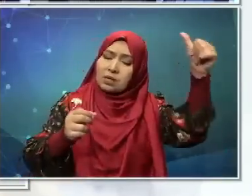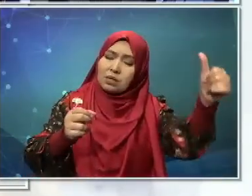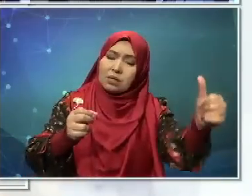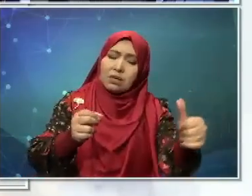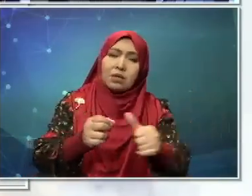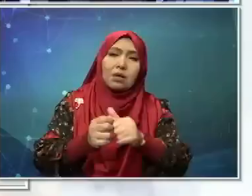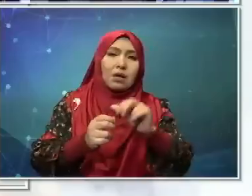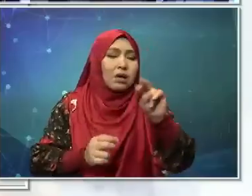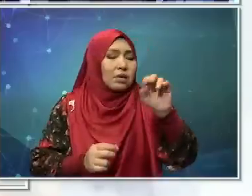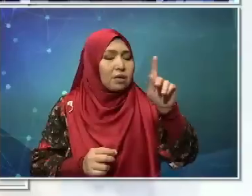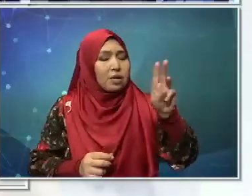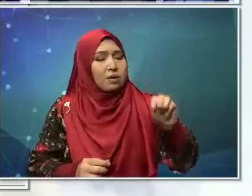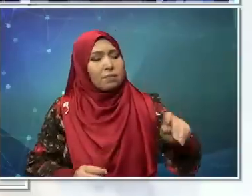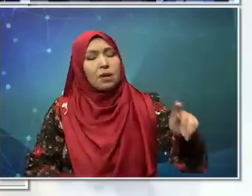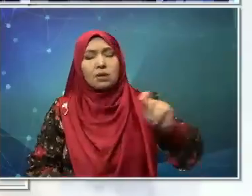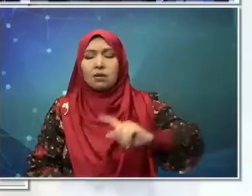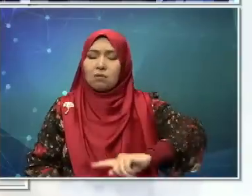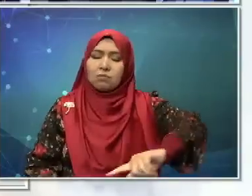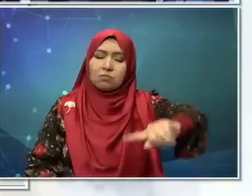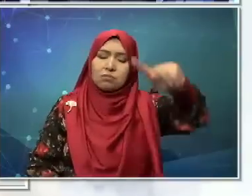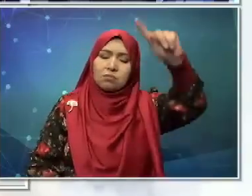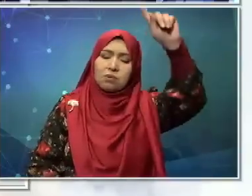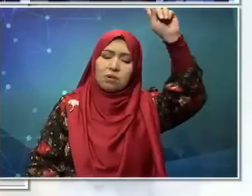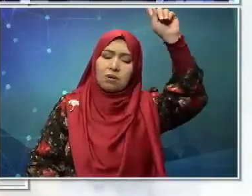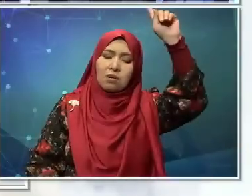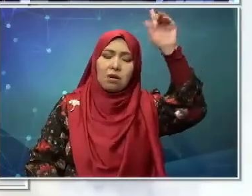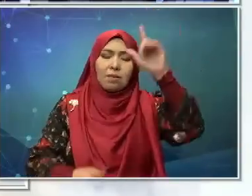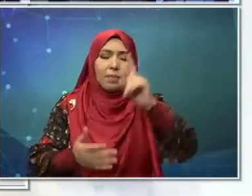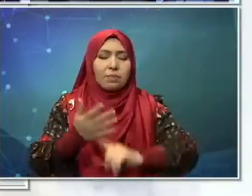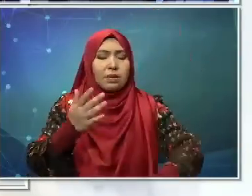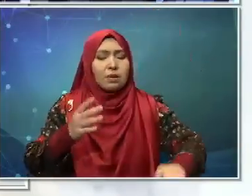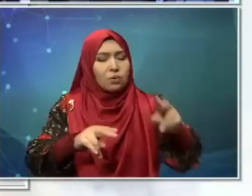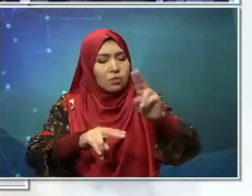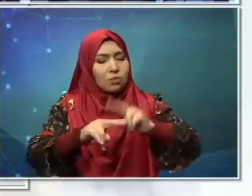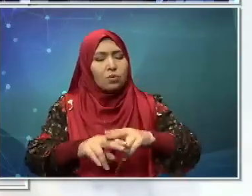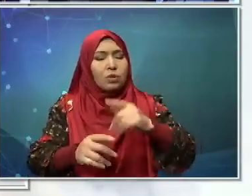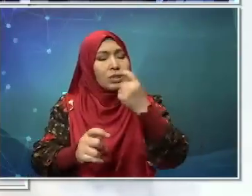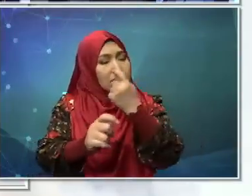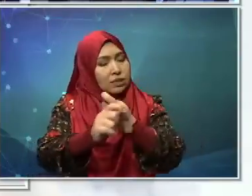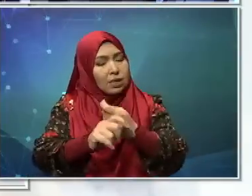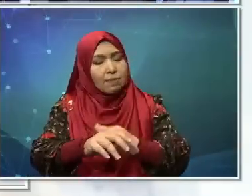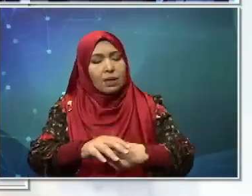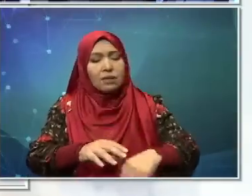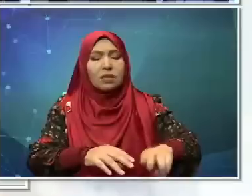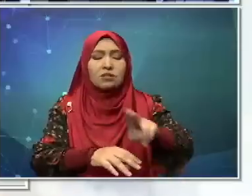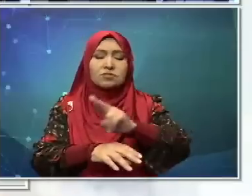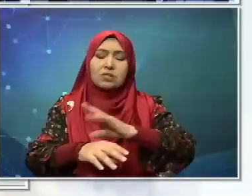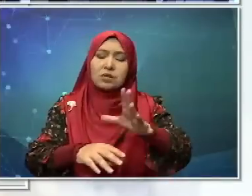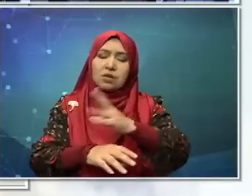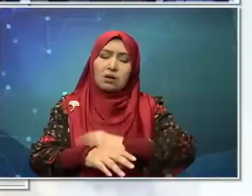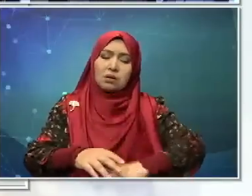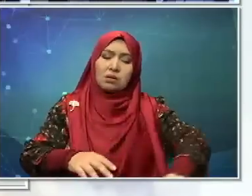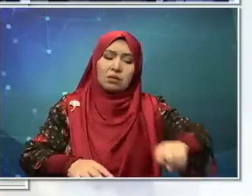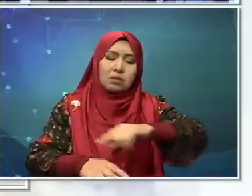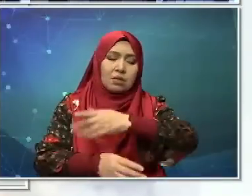hunian atau ROM bingung ikhlas the white umaiyyah